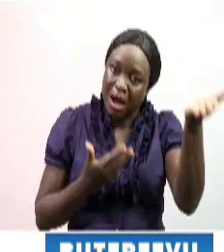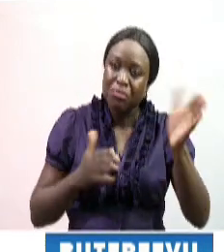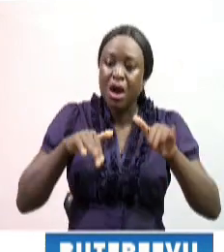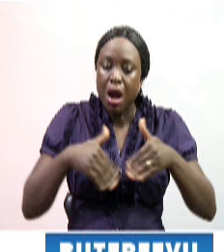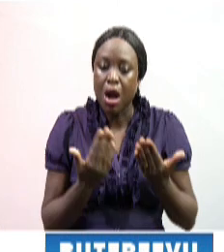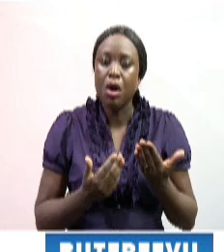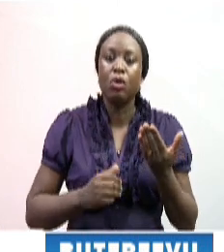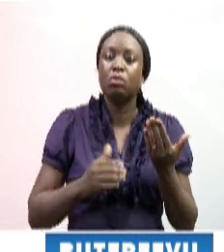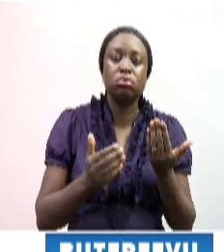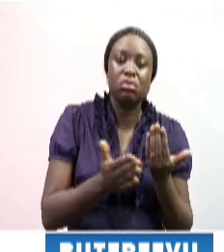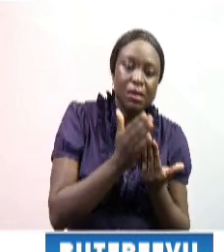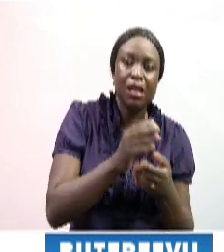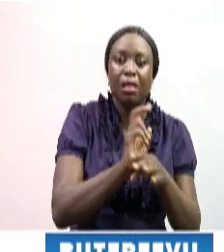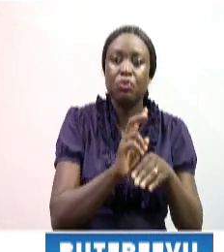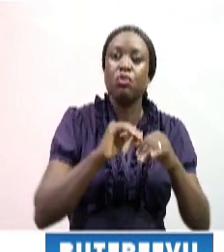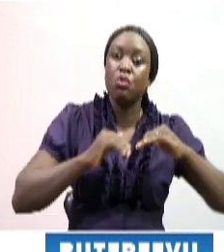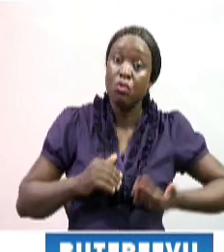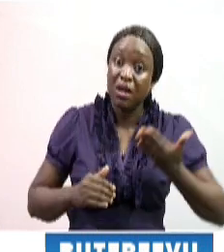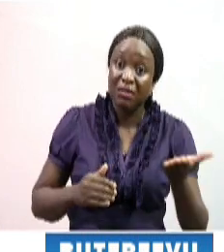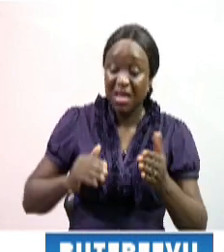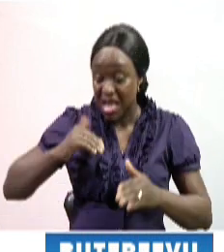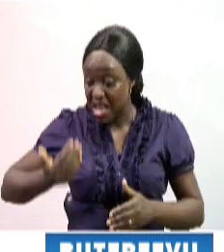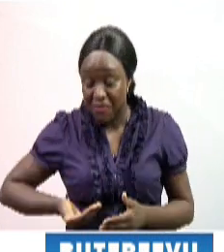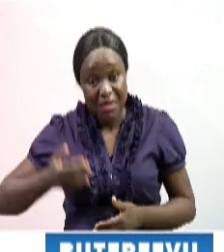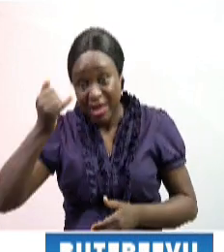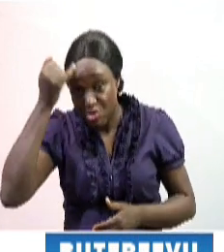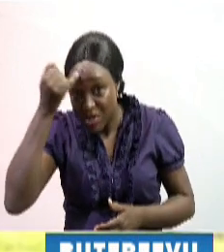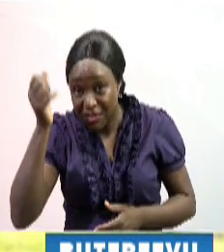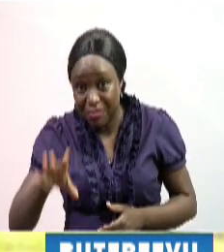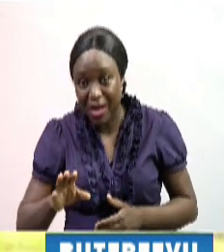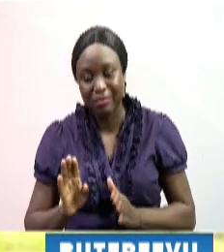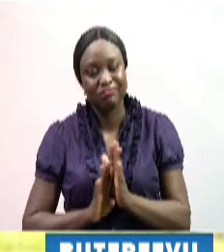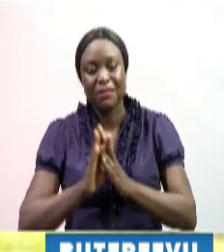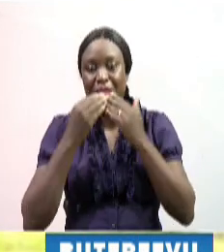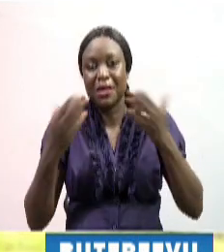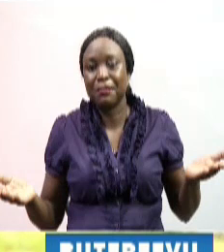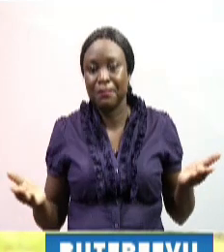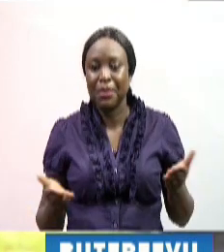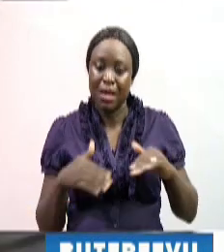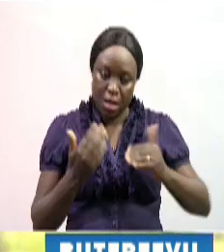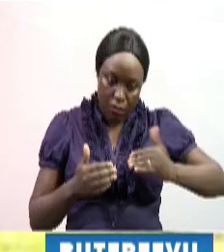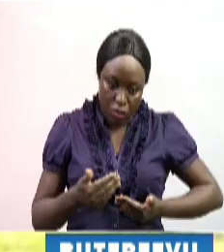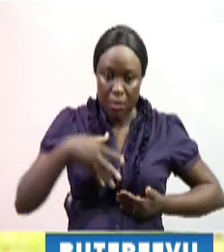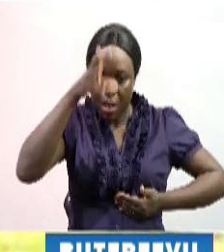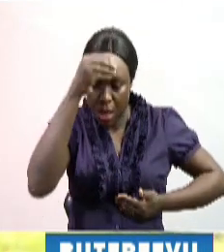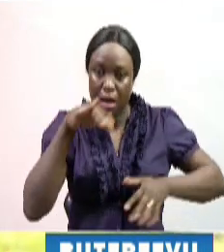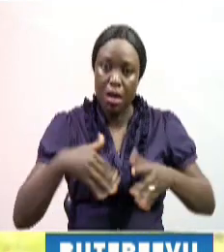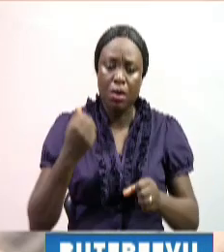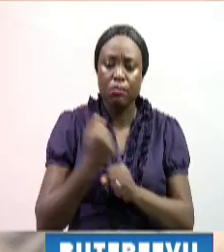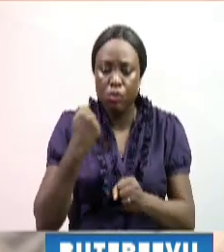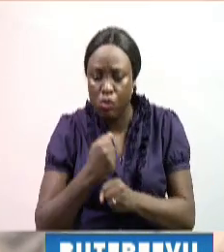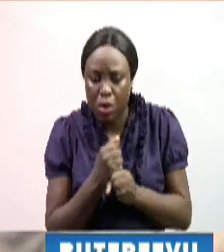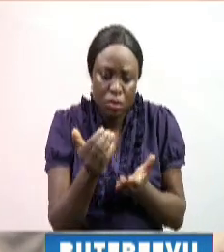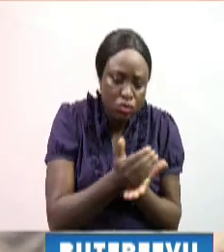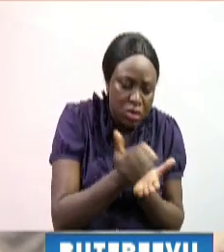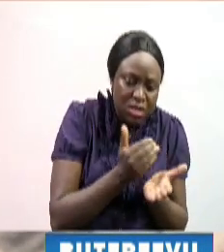naye okutwaliza awamu abakyala bwe baba tebayingiza abakyala ggwanga terikula kati abakyala bwe bayiga okukola nga bwe bayize mu nkola eya posa